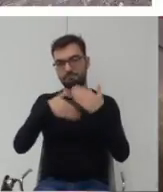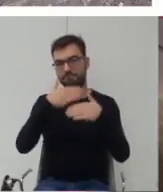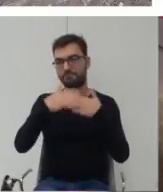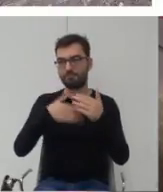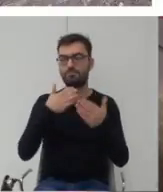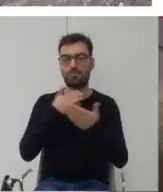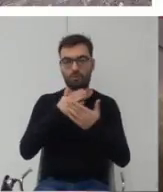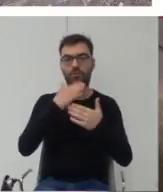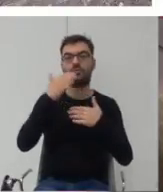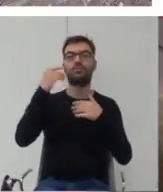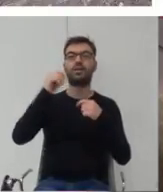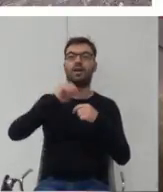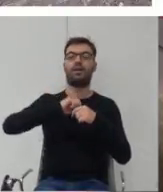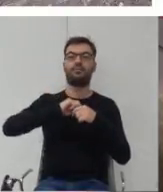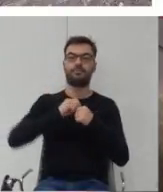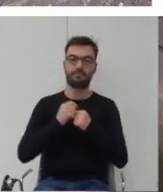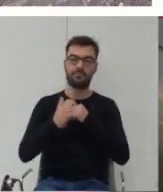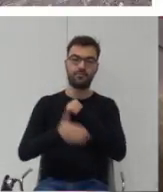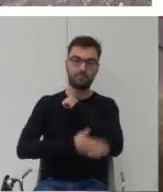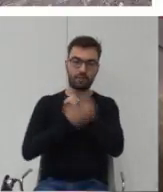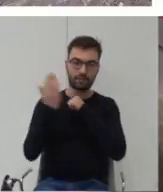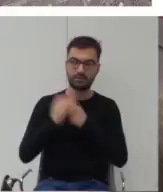całego szeregu jakby pomocy, wsparcia